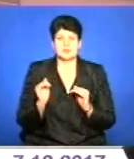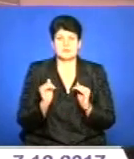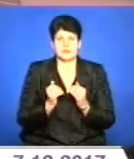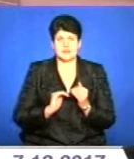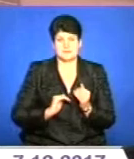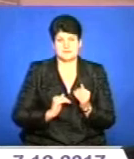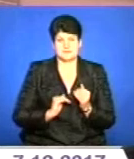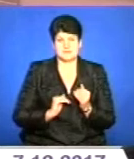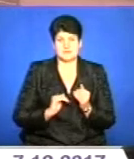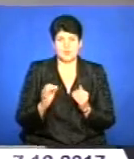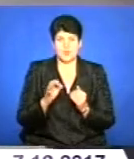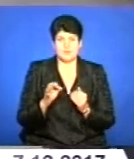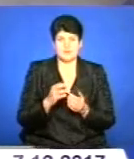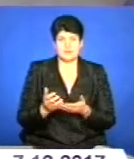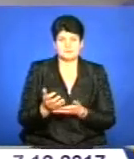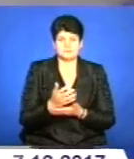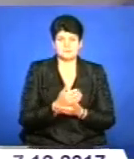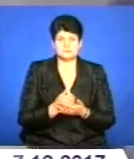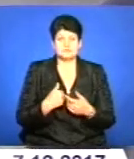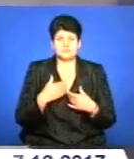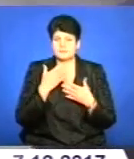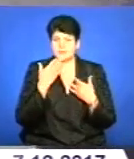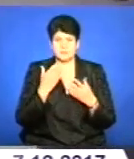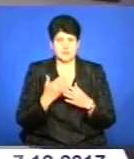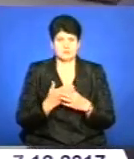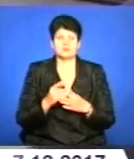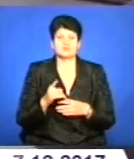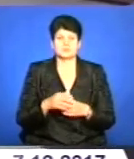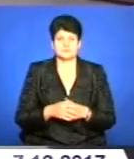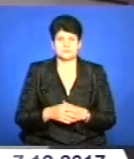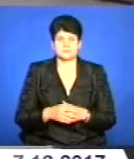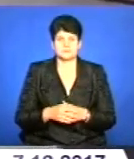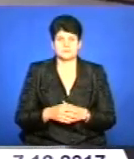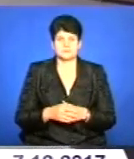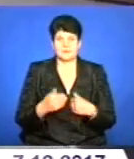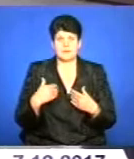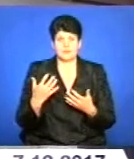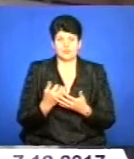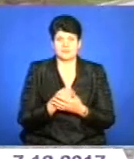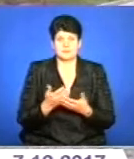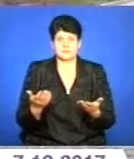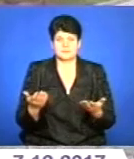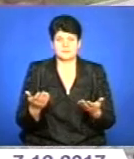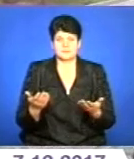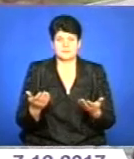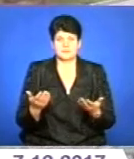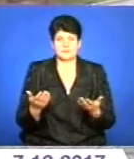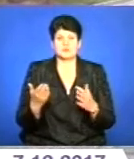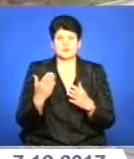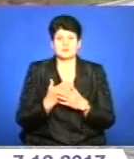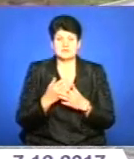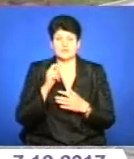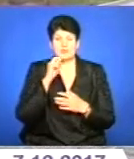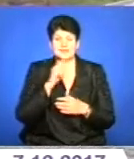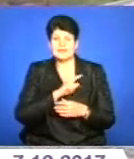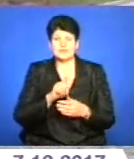бізнес копійки збирає. Я не маю субсидії. А чому? Ну, та бо не виходить на субсидії. Субсидій в Україні не повинно